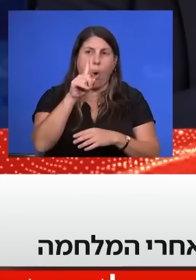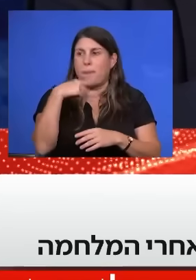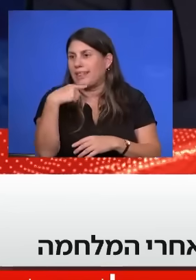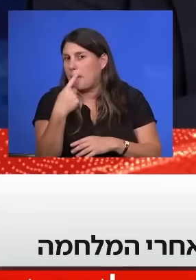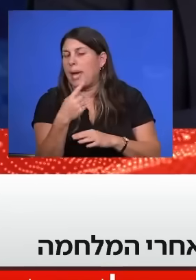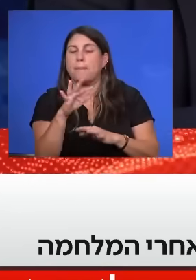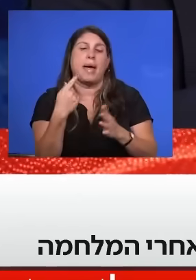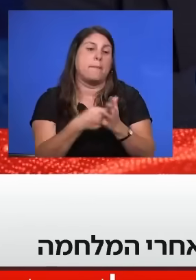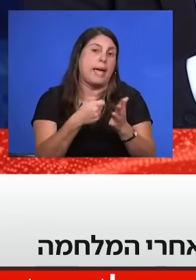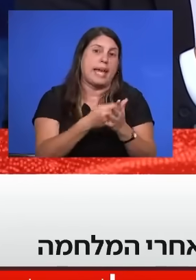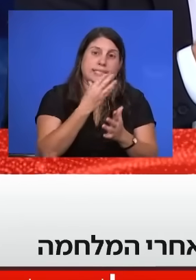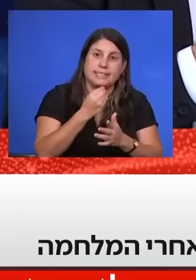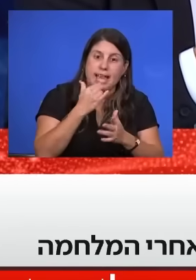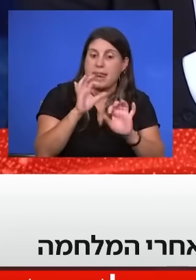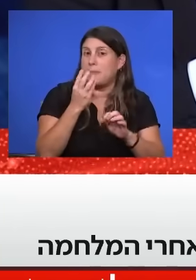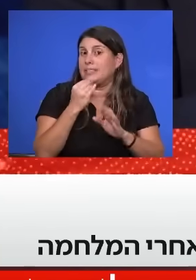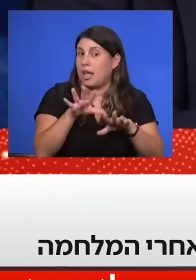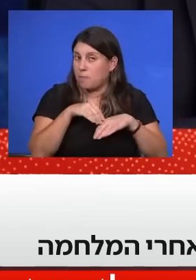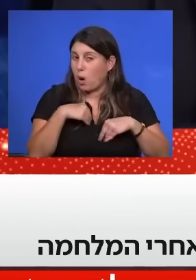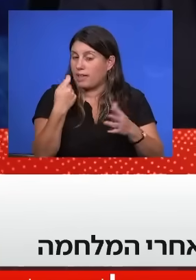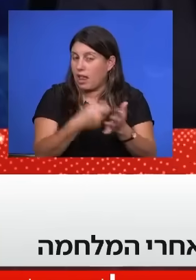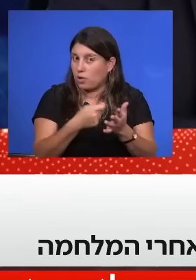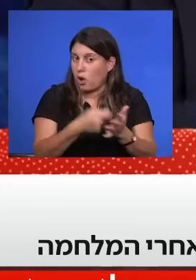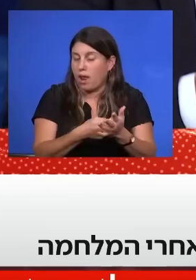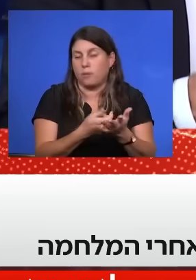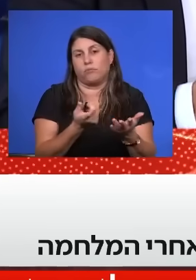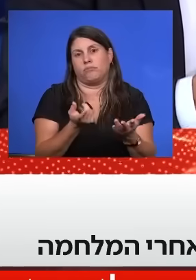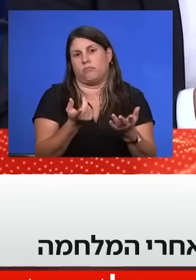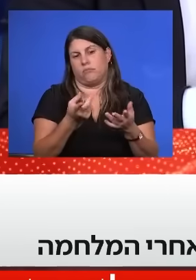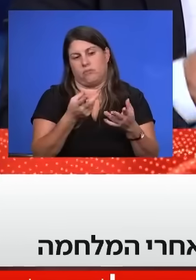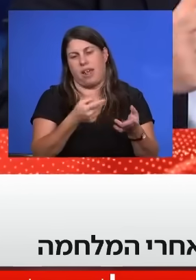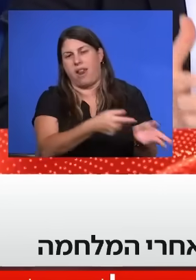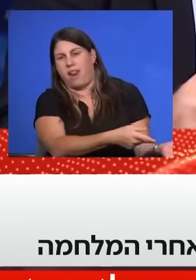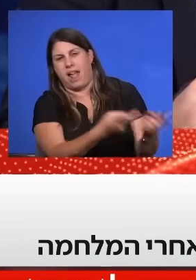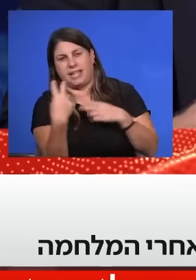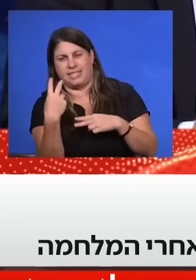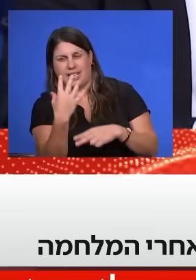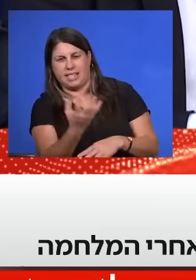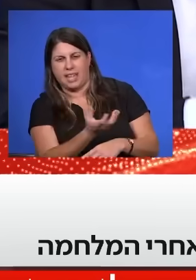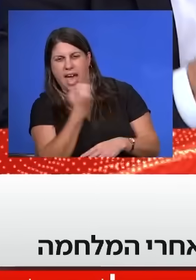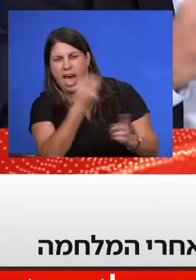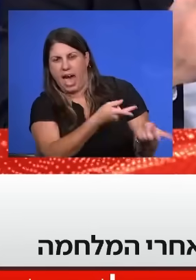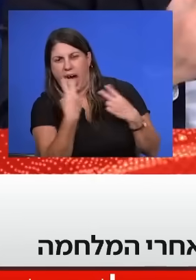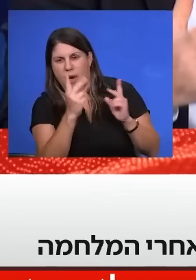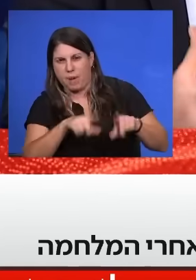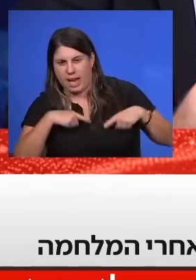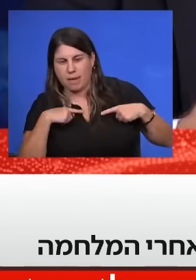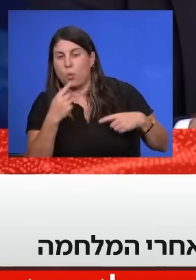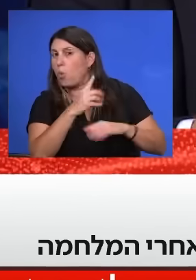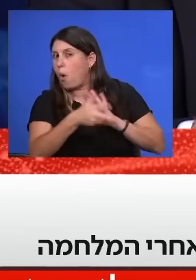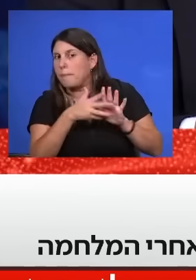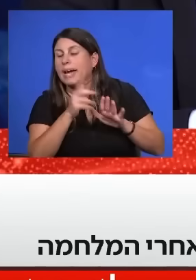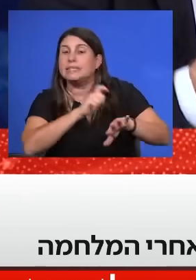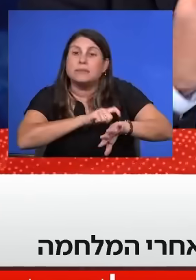ישראל בכלל מוכנה לשלם מחיר תמורת החזרת החטופים בחיים. הוא לא מדבר על פרק הזמן שנידרש, הוא לא אומר מה המשמעויות שעלולות